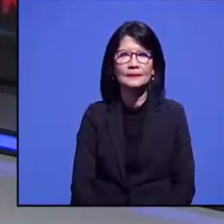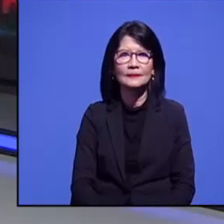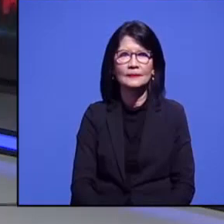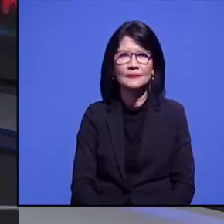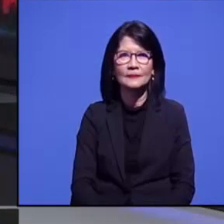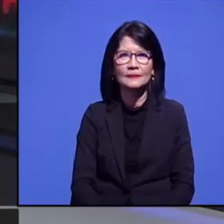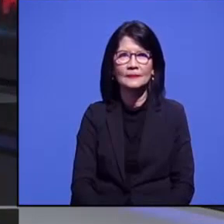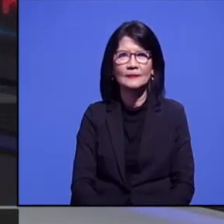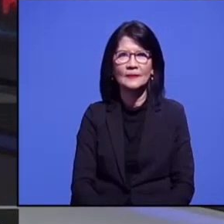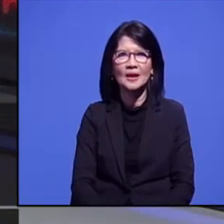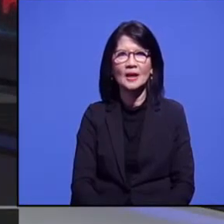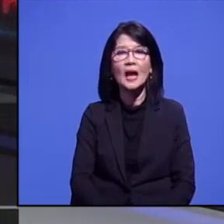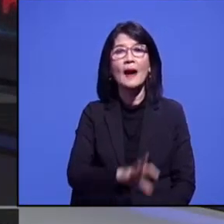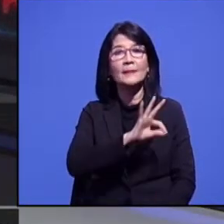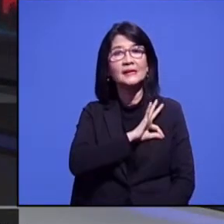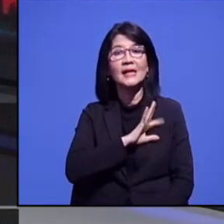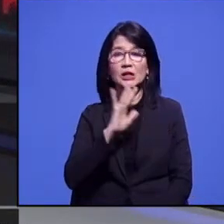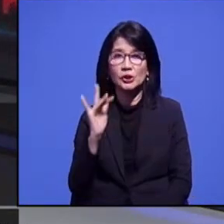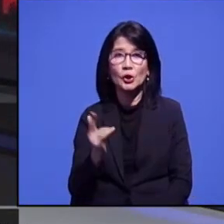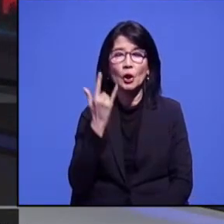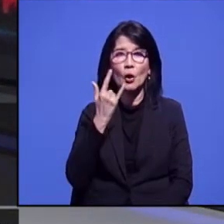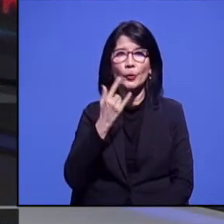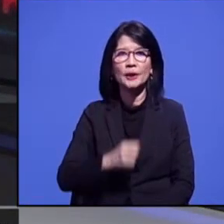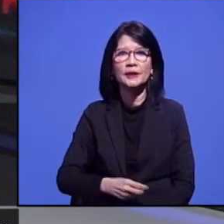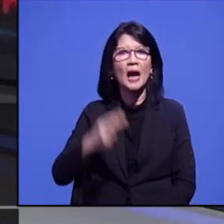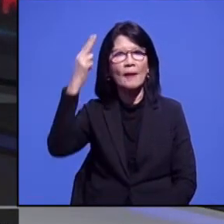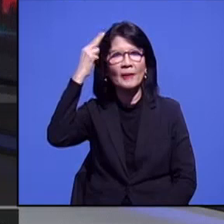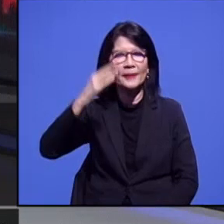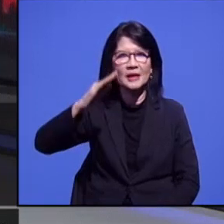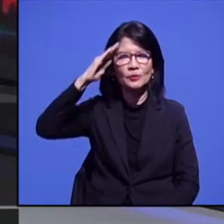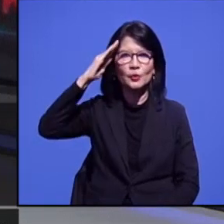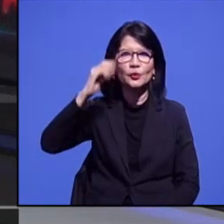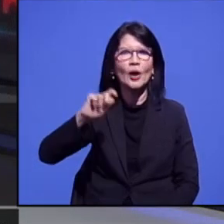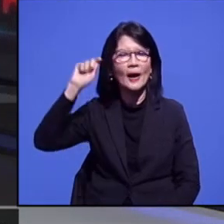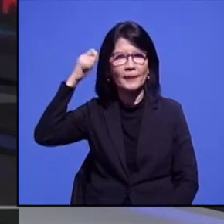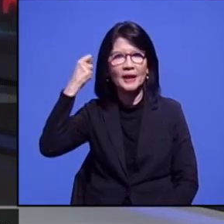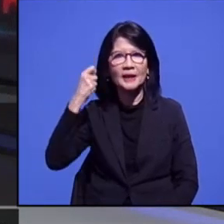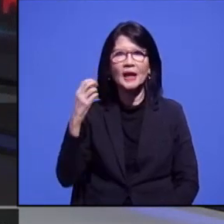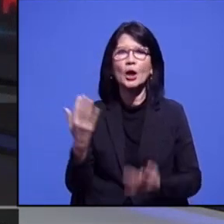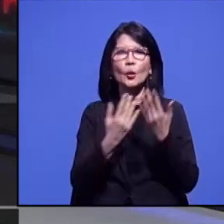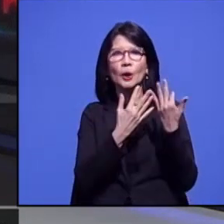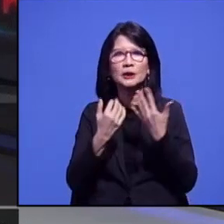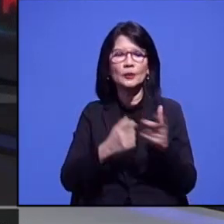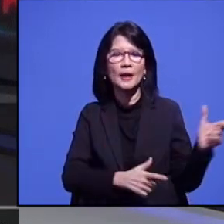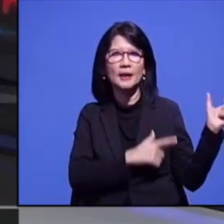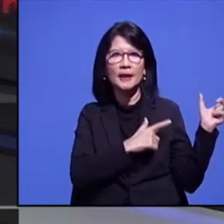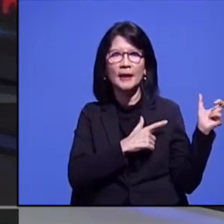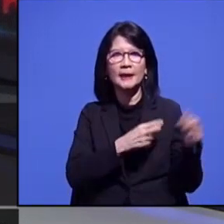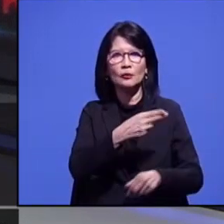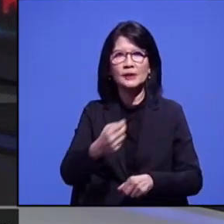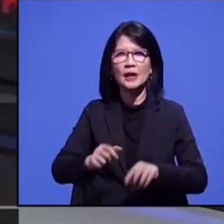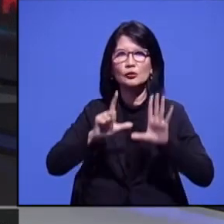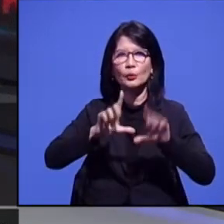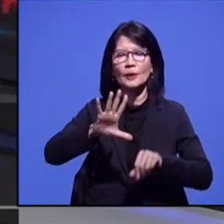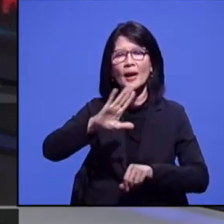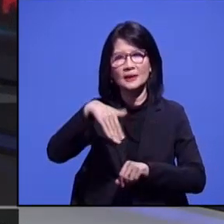Hai pemirsa Presiden Joko Widodo bertindak sebagai inspektur upacara peringatan ulang tahun Tentara Nasional Indonesia ke 75